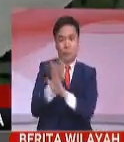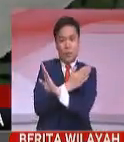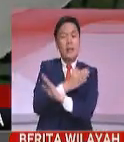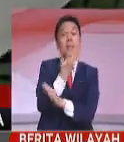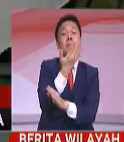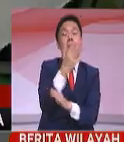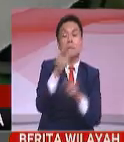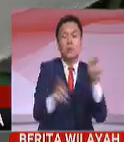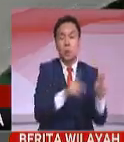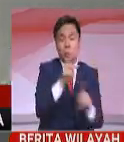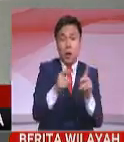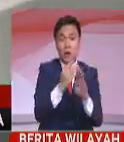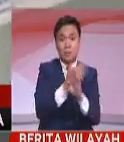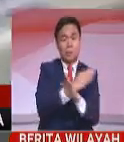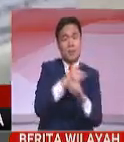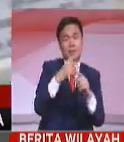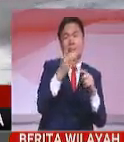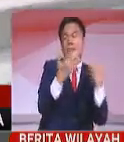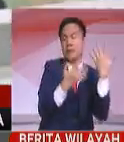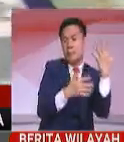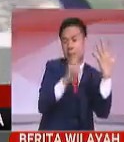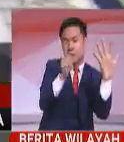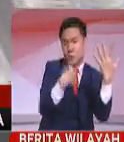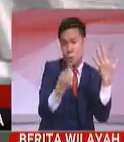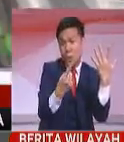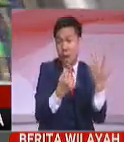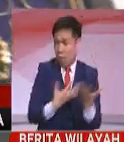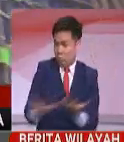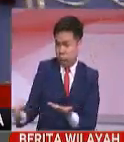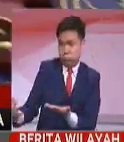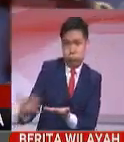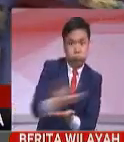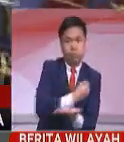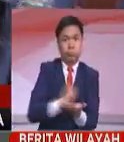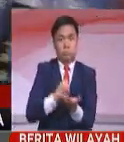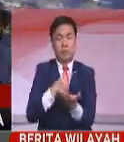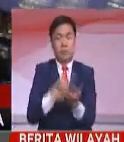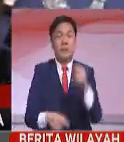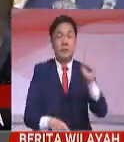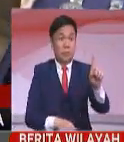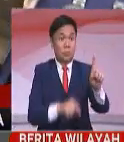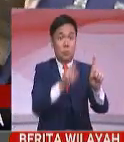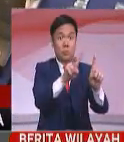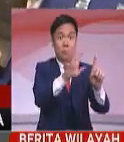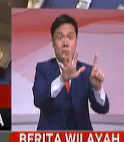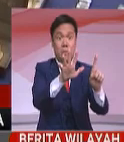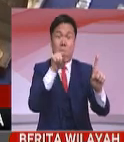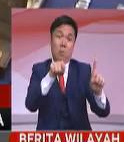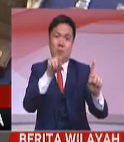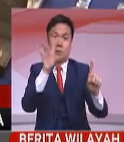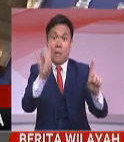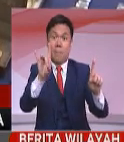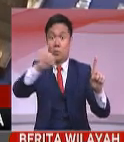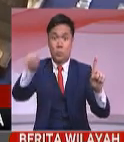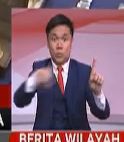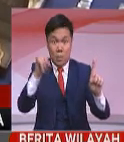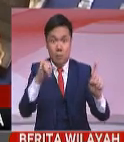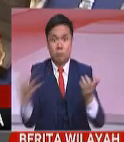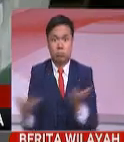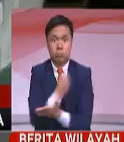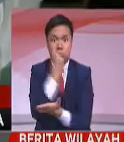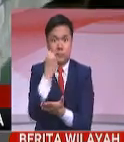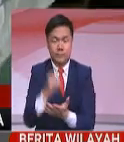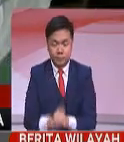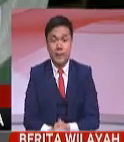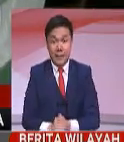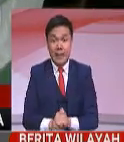15 suspek pada 12 Januari lalu yang membawa rampasan bernilai RM125.8 juta.